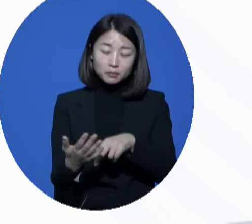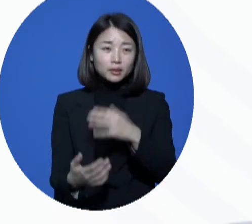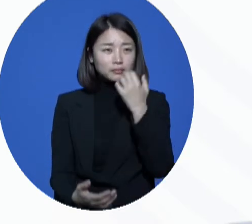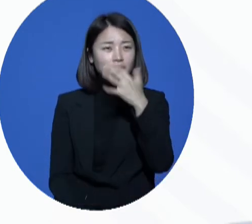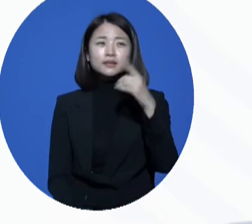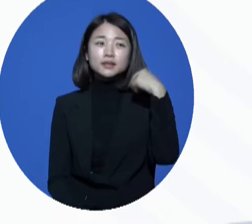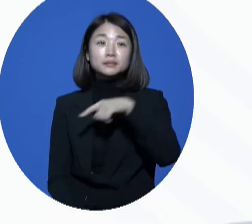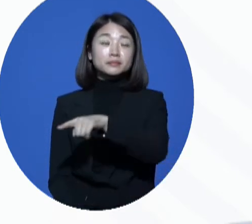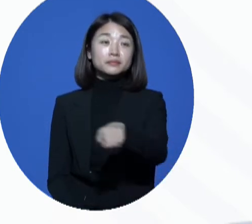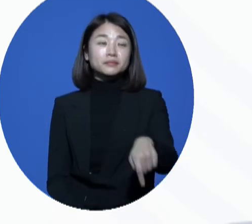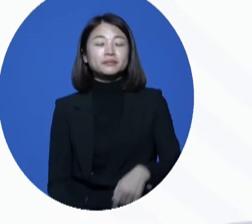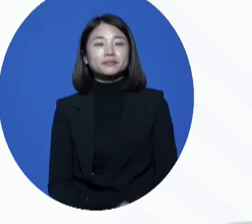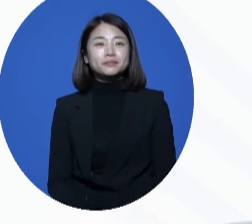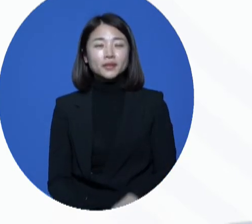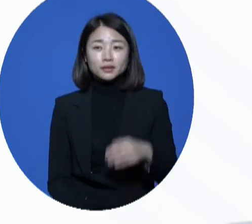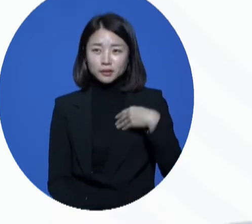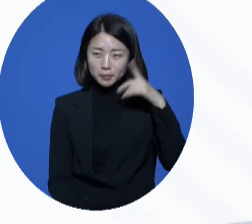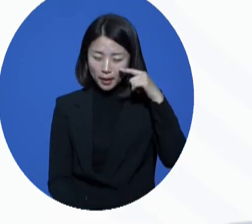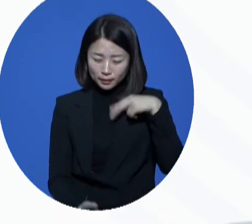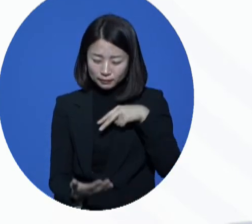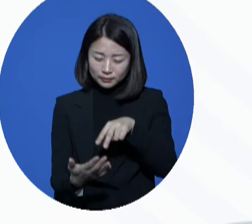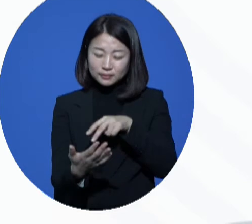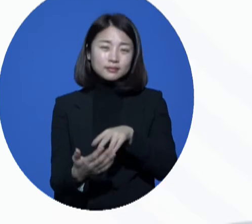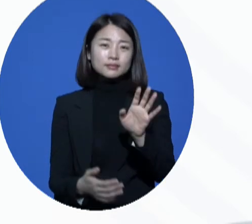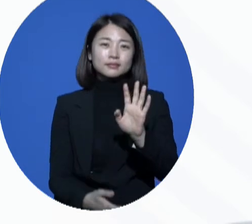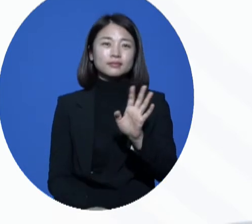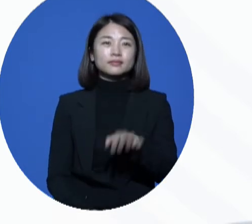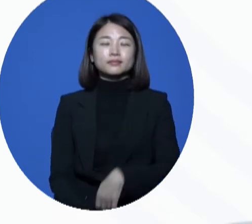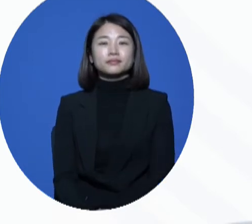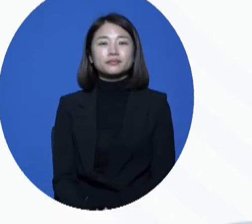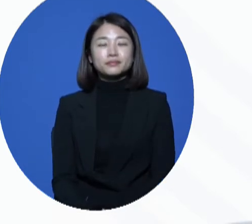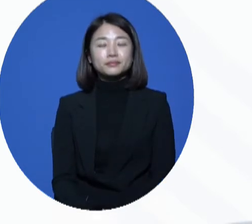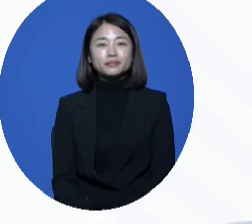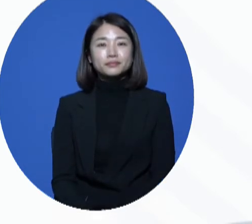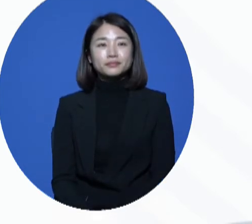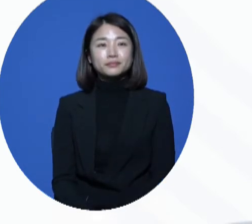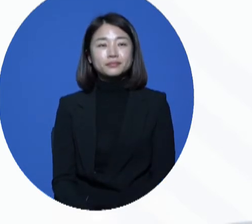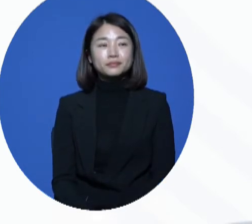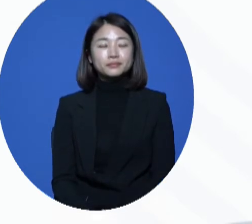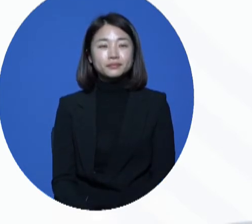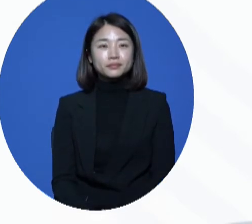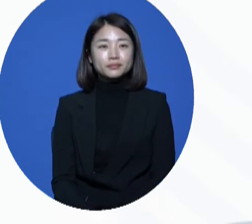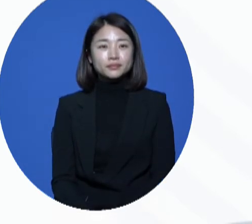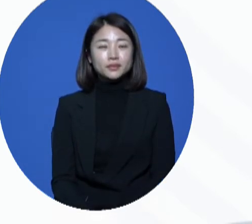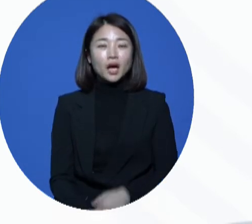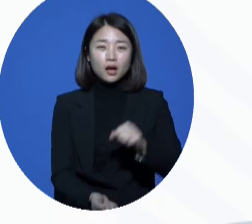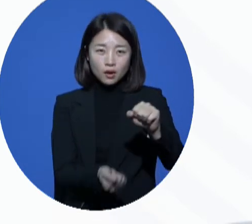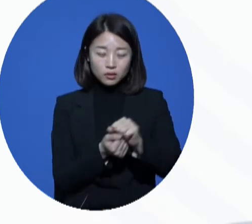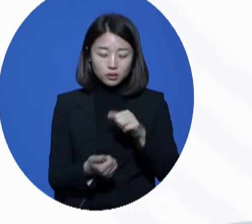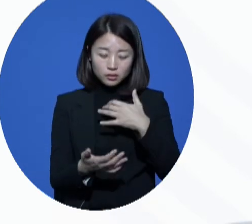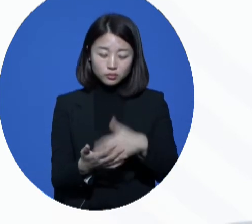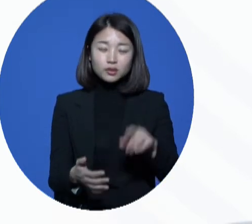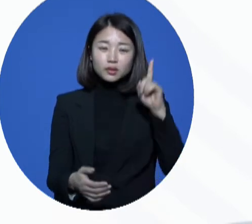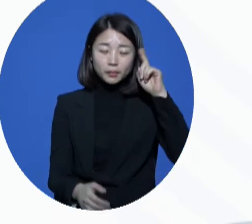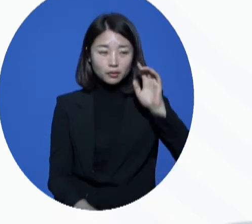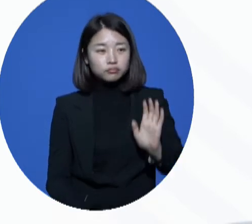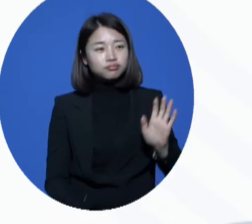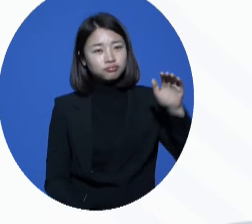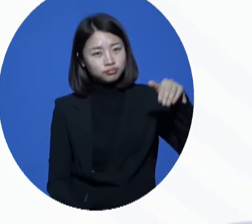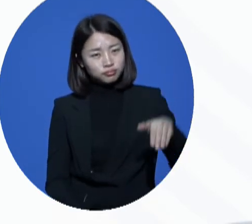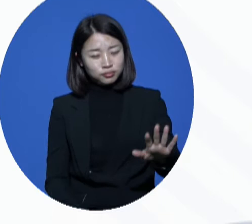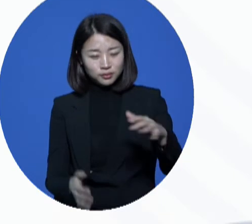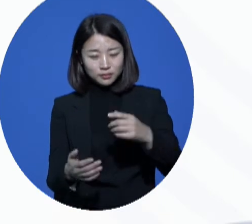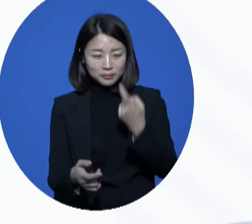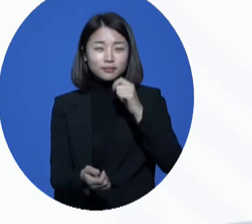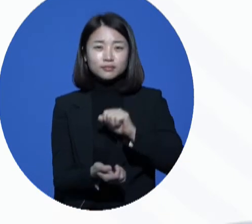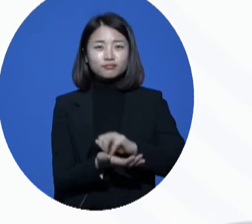같아요. 저도 사실 일일 확진자를 세세하게 챙겨보지 않을 정도로 이렇게 이제 확진자가 꾸준히 계속 증가하고 있는